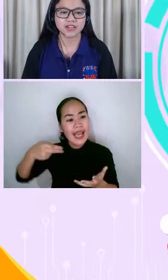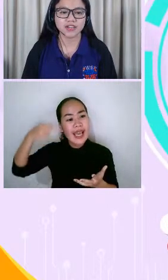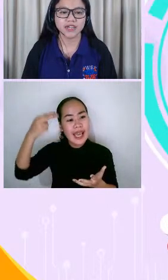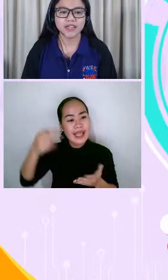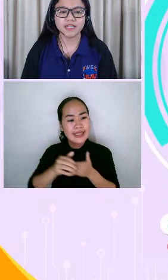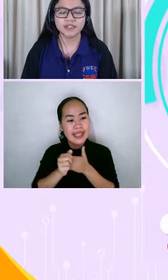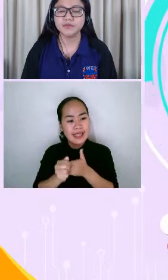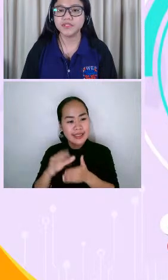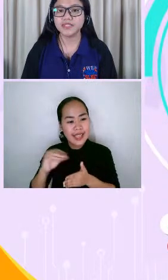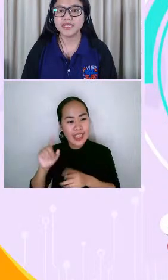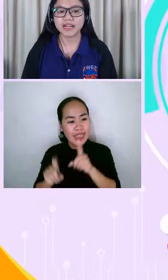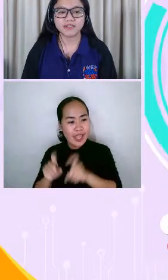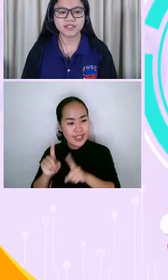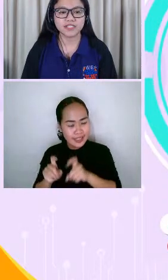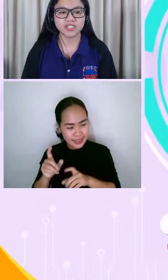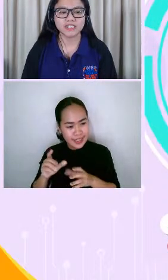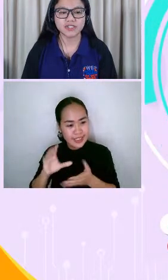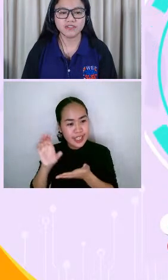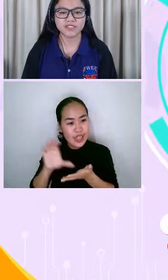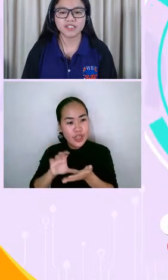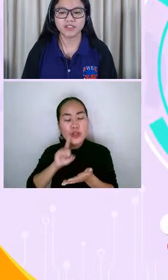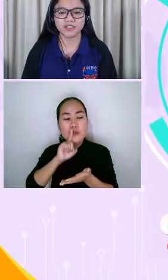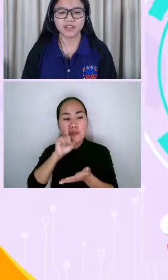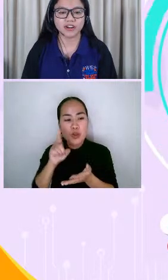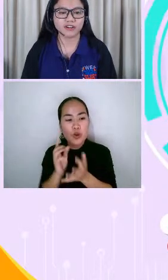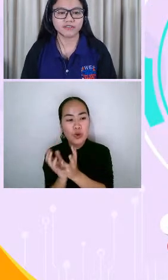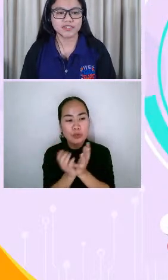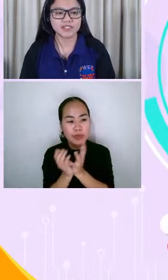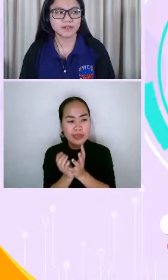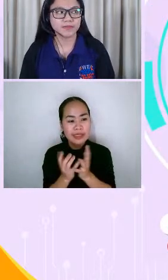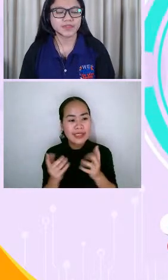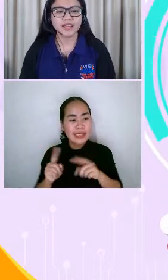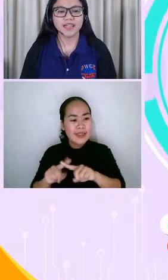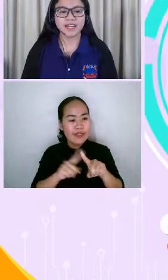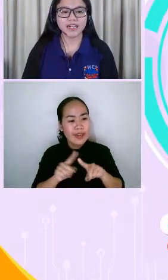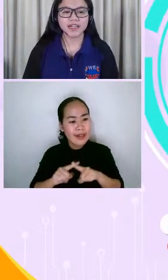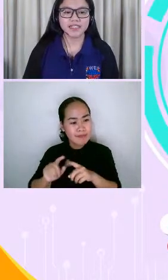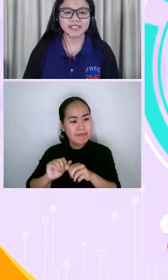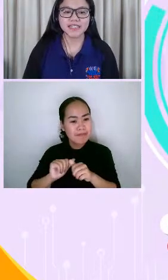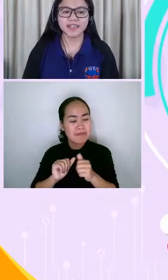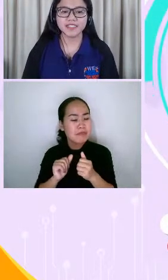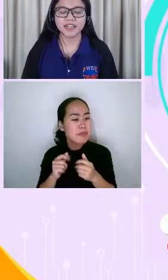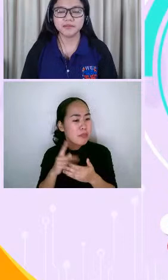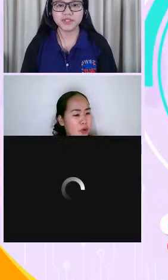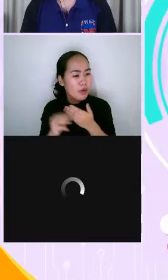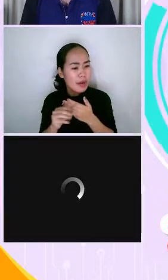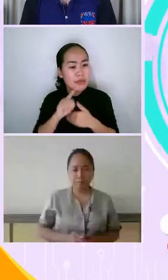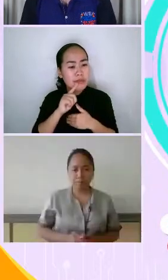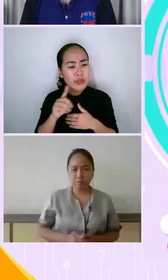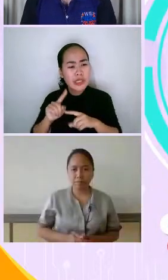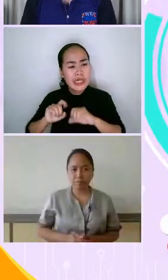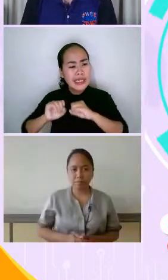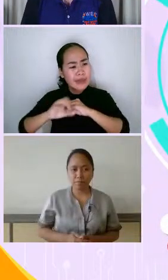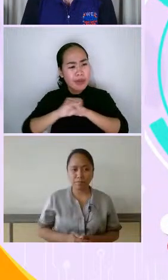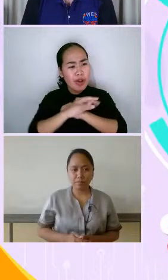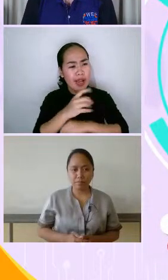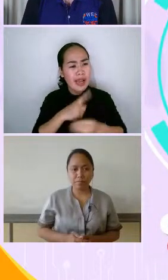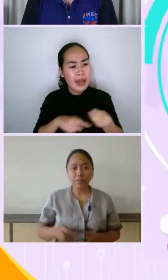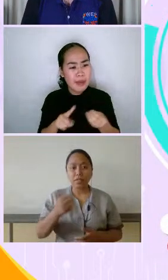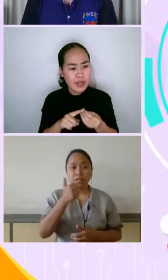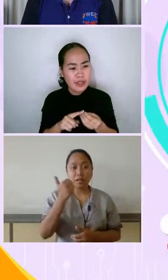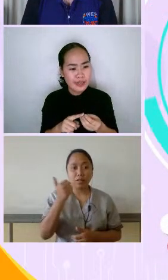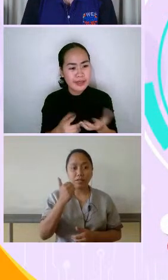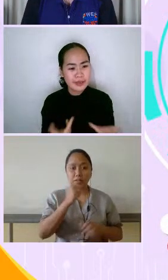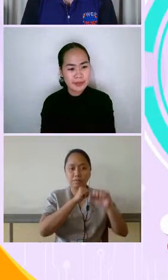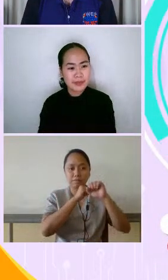Testing Center and the Community Outreach and Service Learning Office. Ang ilan sa kanyang advokasya ay career